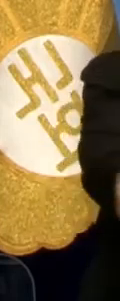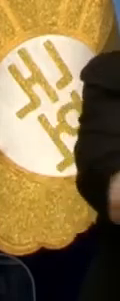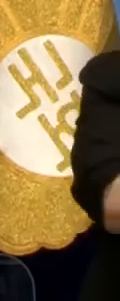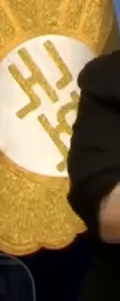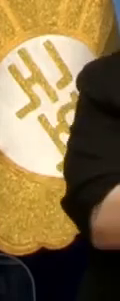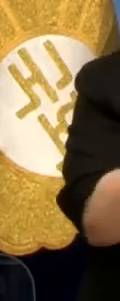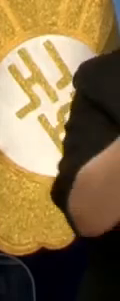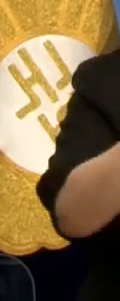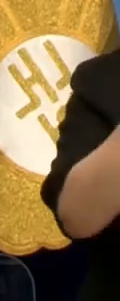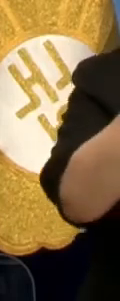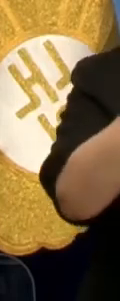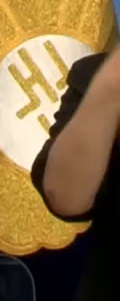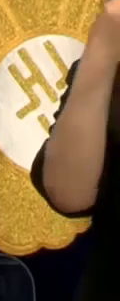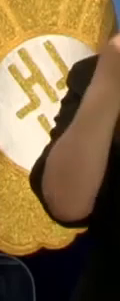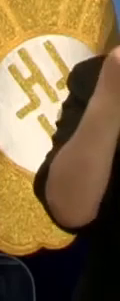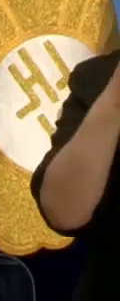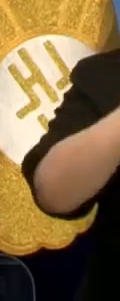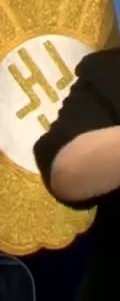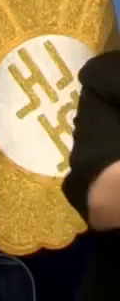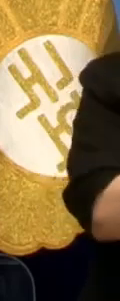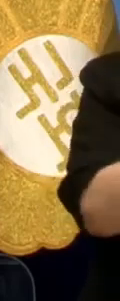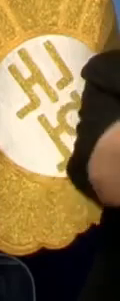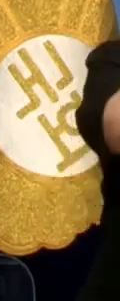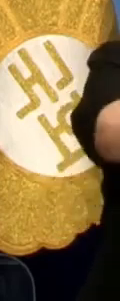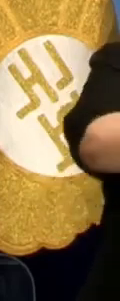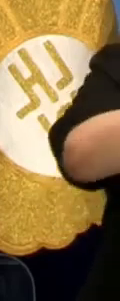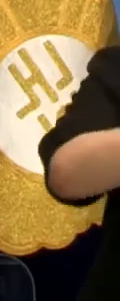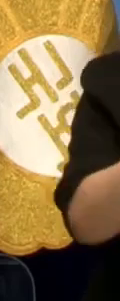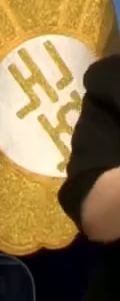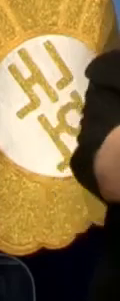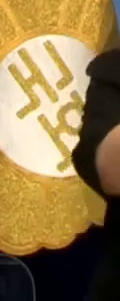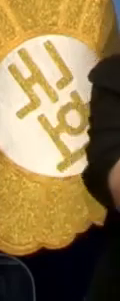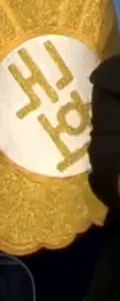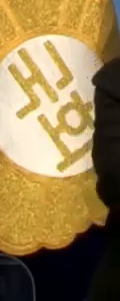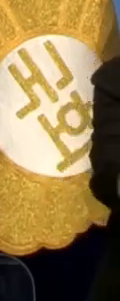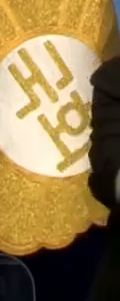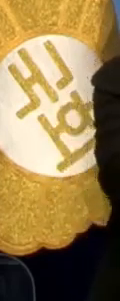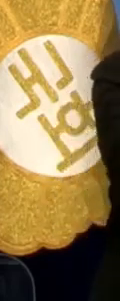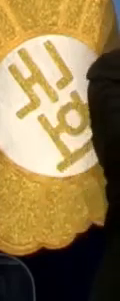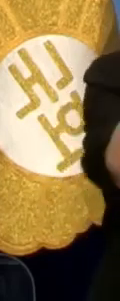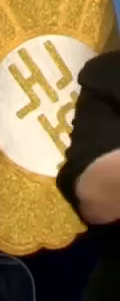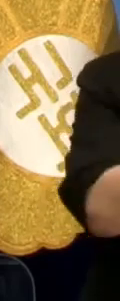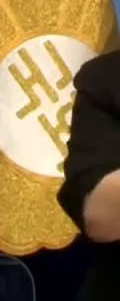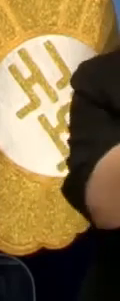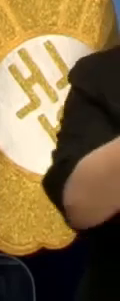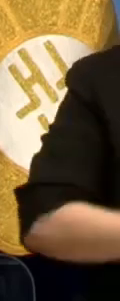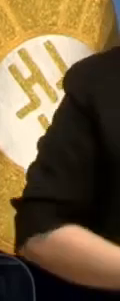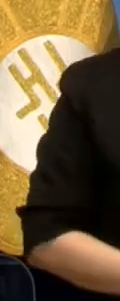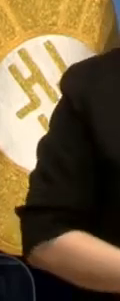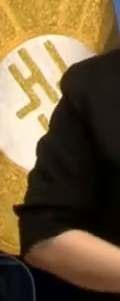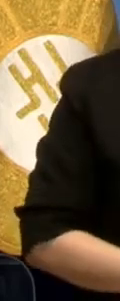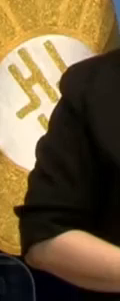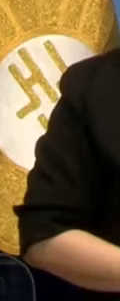번이든 12번이든 정기적으로 지급되면 그게 바로 기본소득입니다.